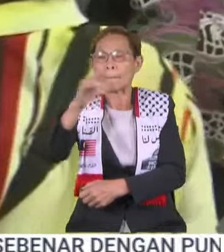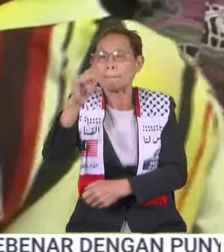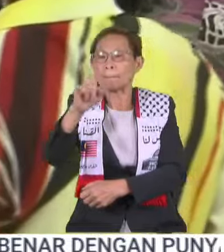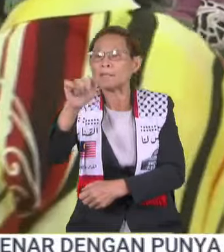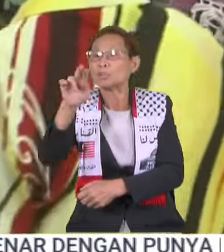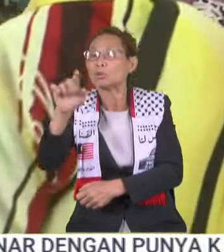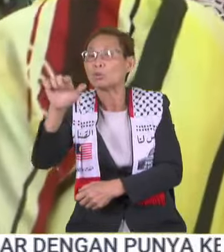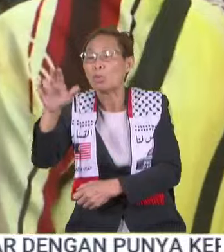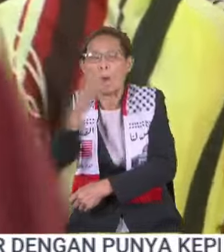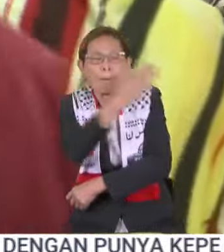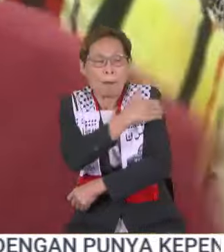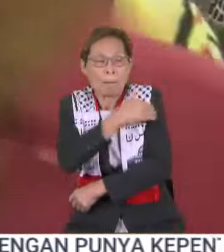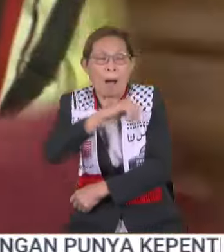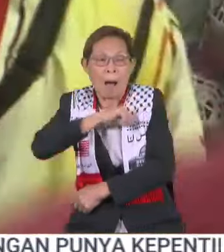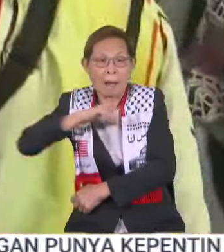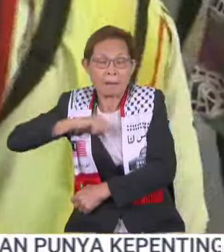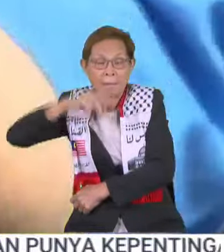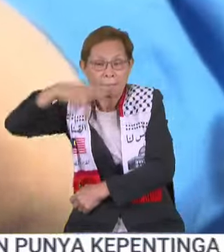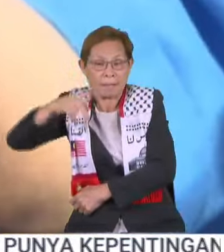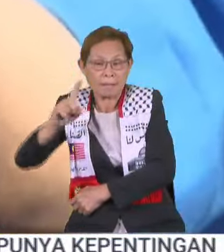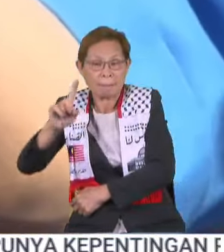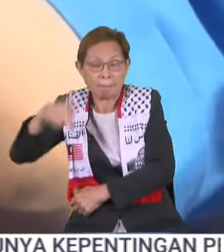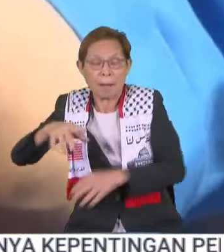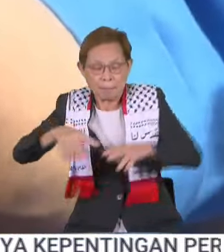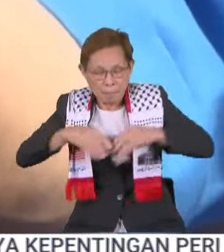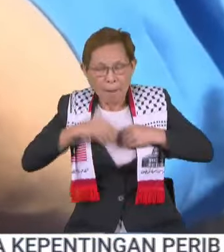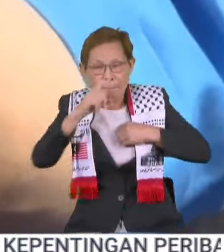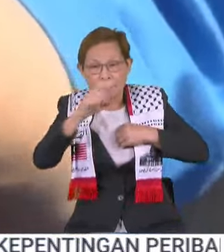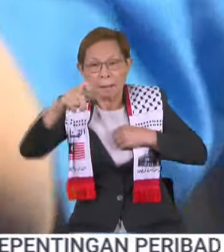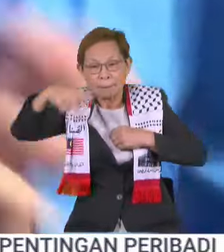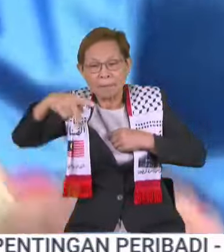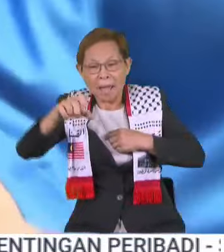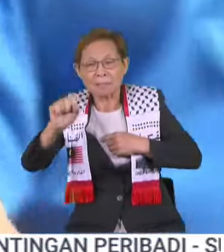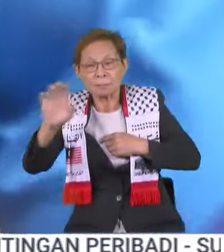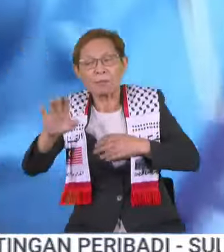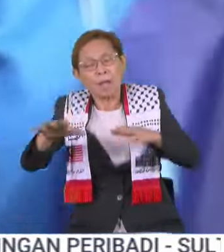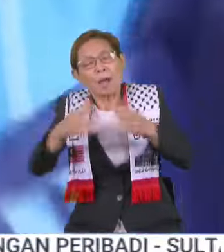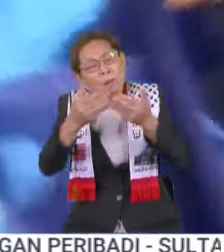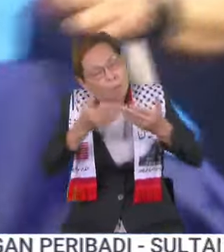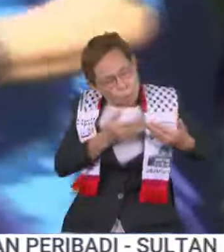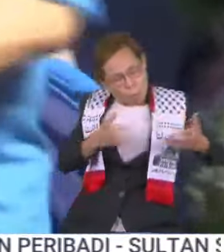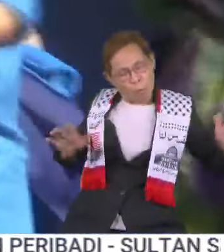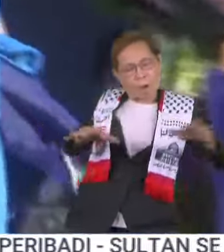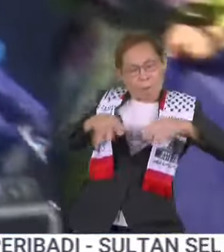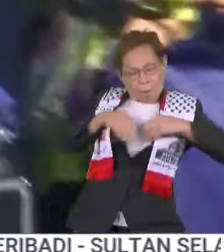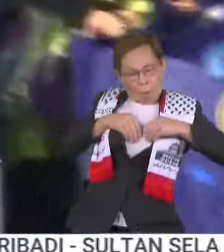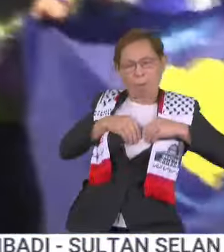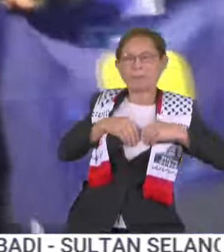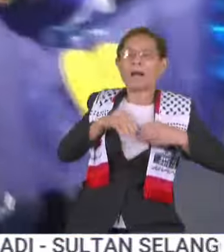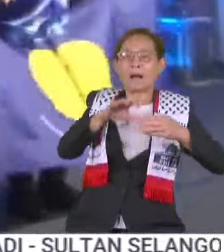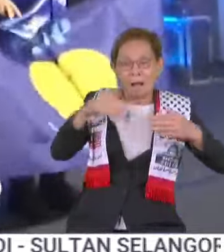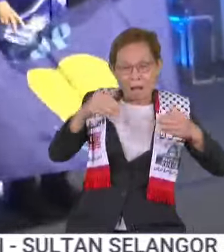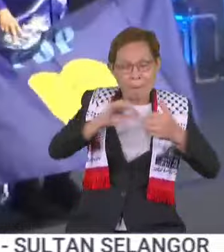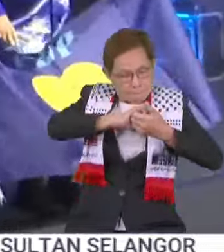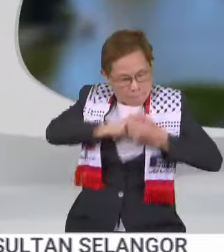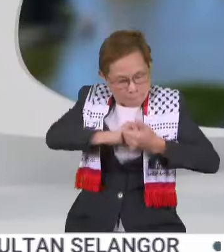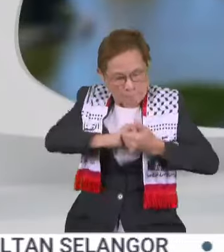Dudong itu menyeru ahli PDP menerima bekas ahli PSB dengan hati terbuka dan mengeratkan kerjasama di antara mereka.